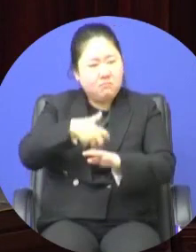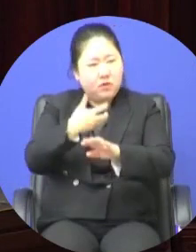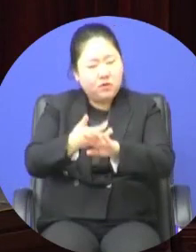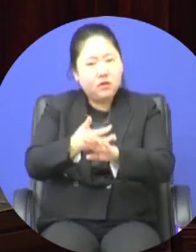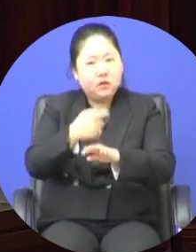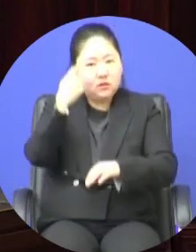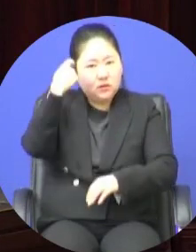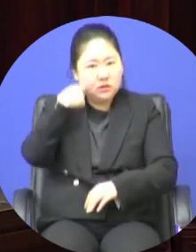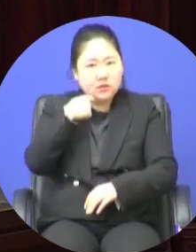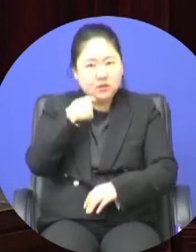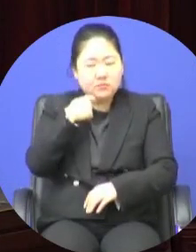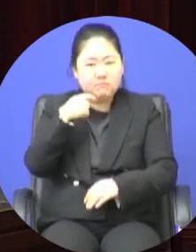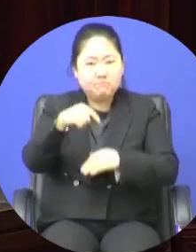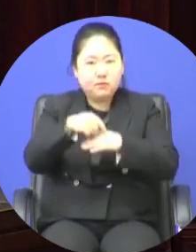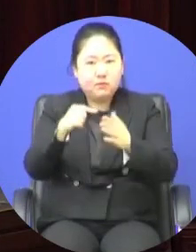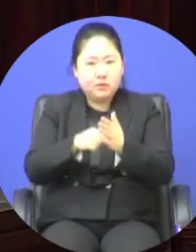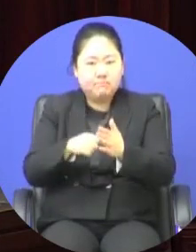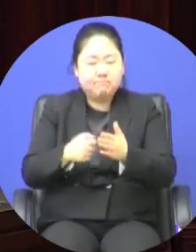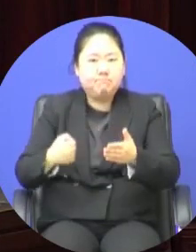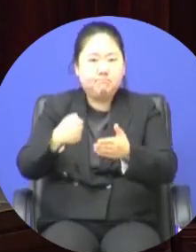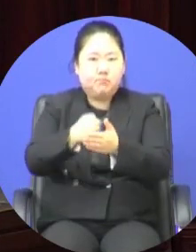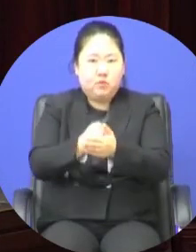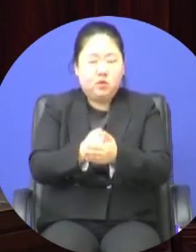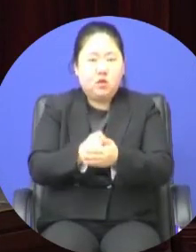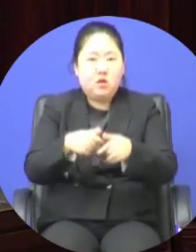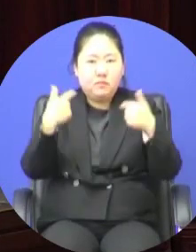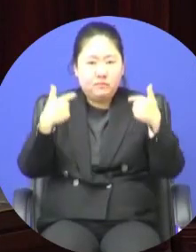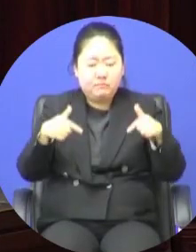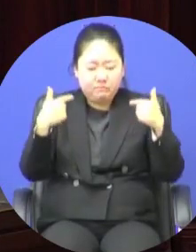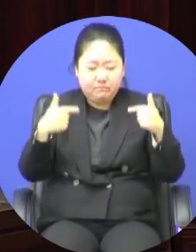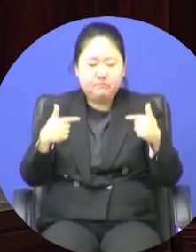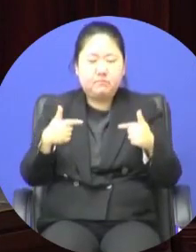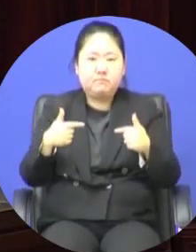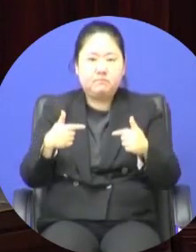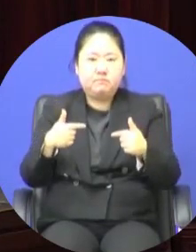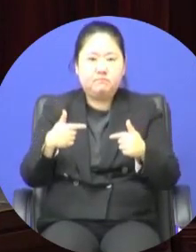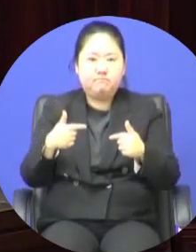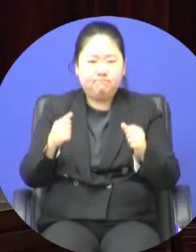마음속에 새기며 매 순간순간 혼신의 힘을 다한 시간이었습니다.